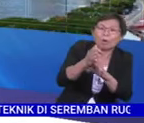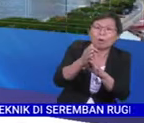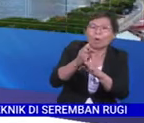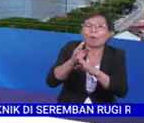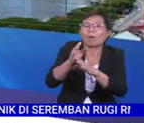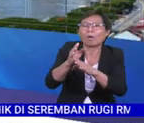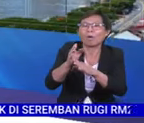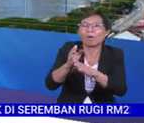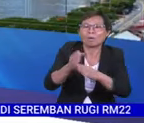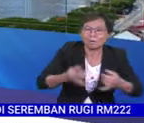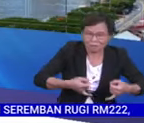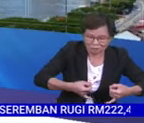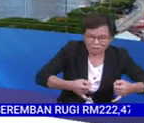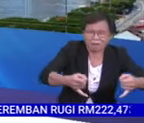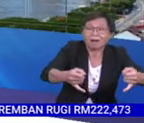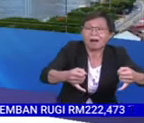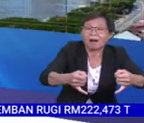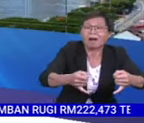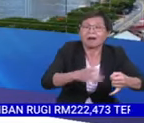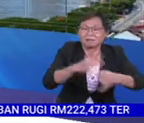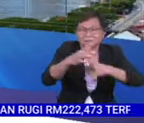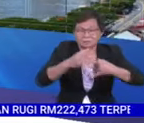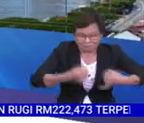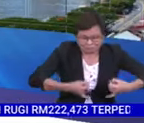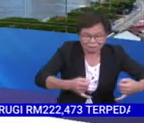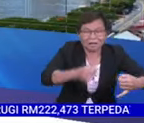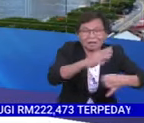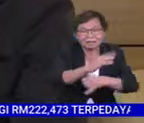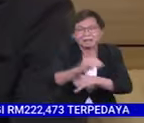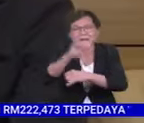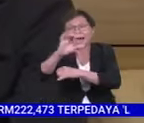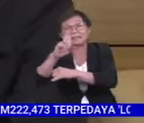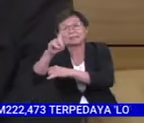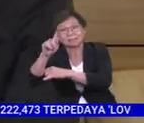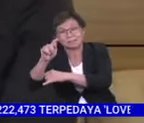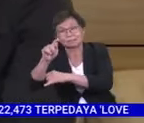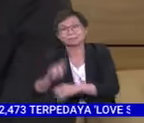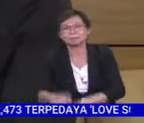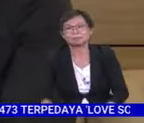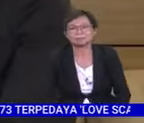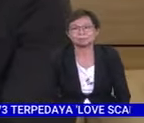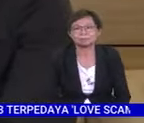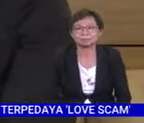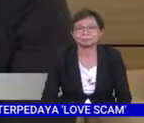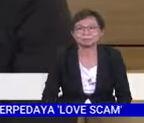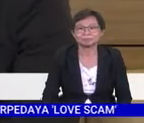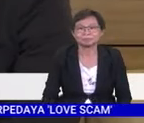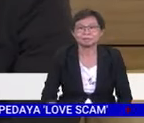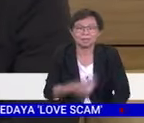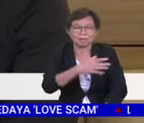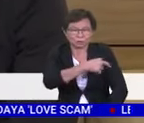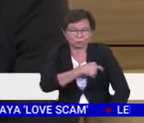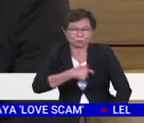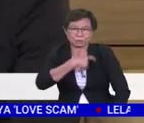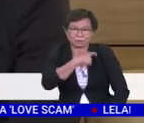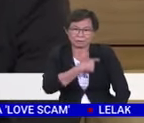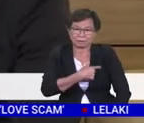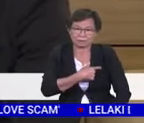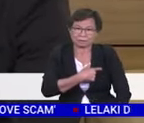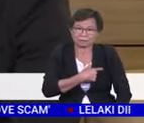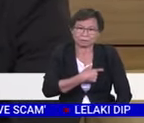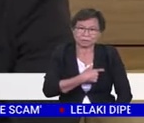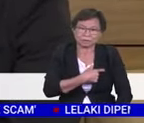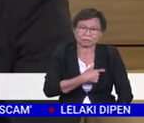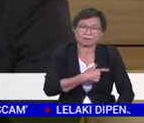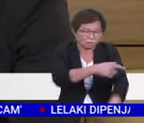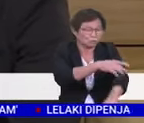infrastruktur pengangkutan dan teknologi maklumat The Twilight zone is some